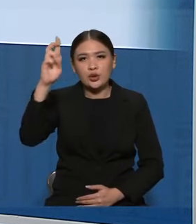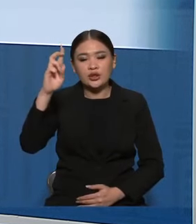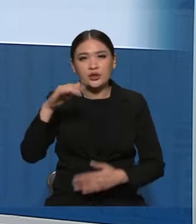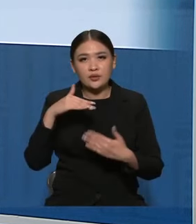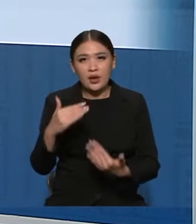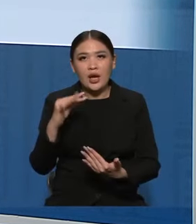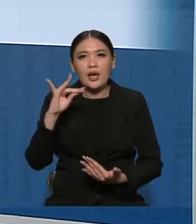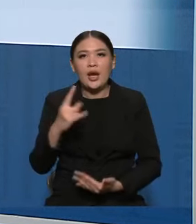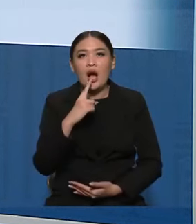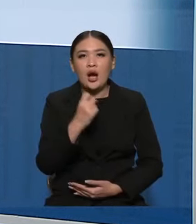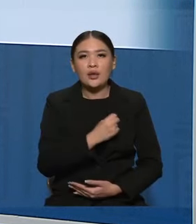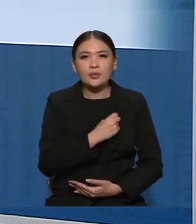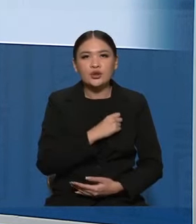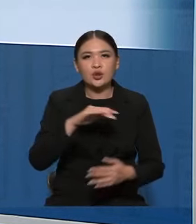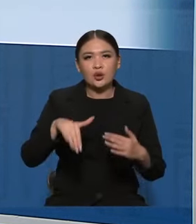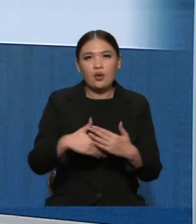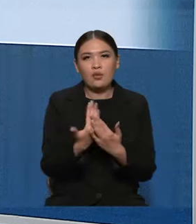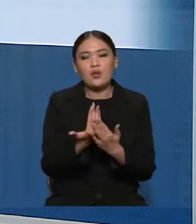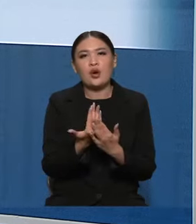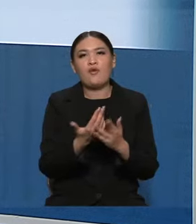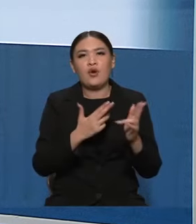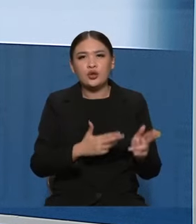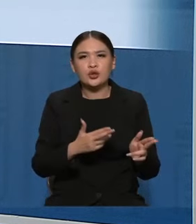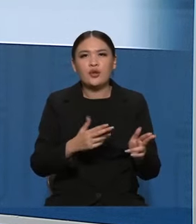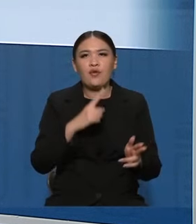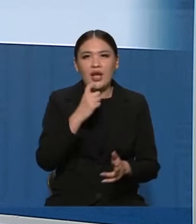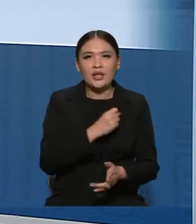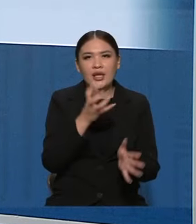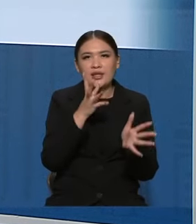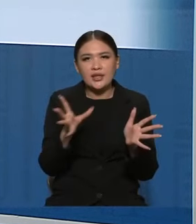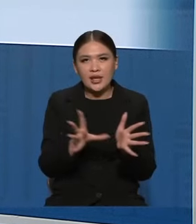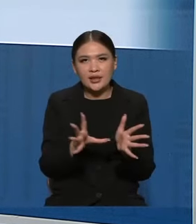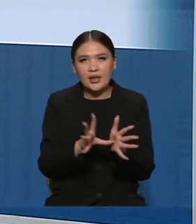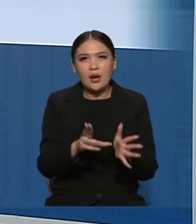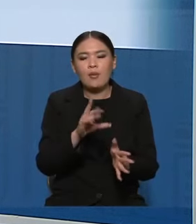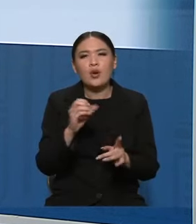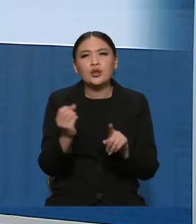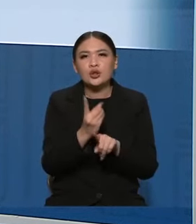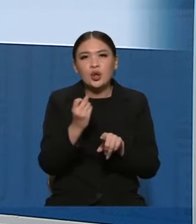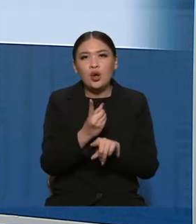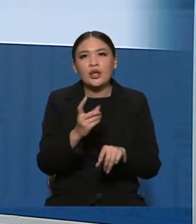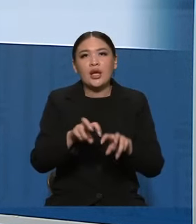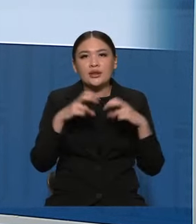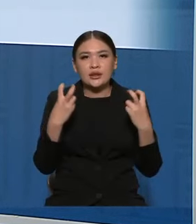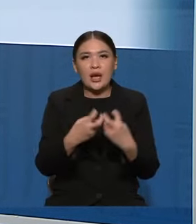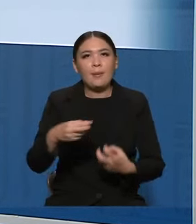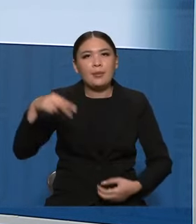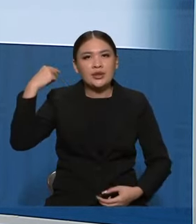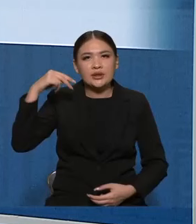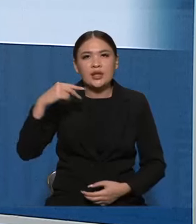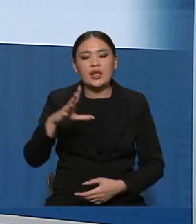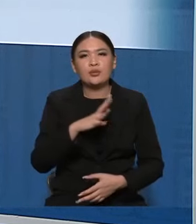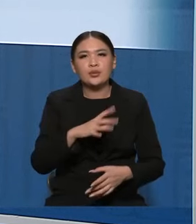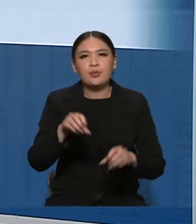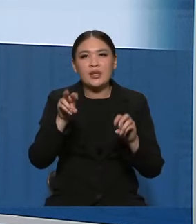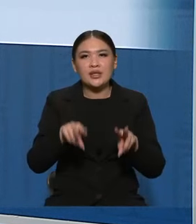и оснащению армии современными образцами вооружения и военной техники. По итогам заседания президент, председатель Совета